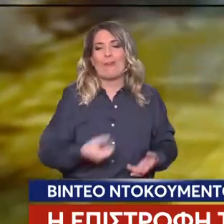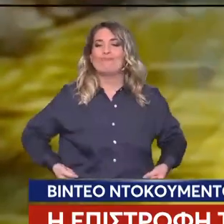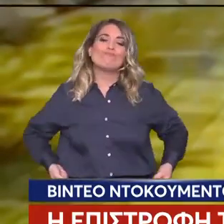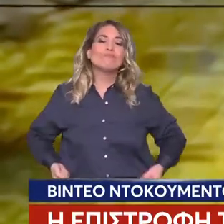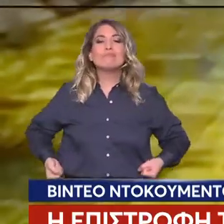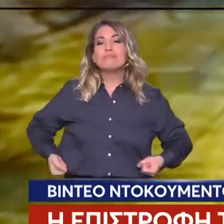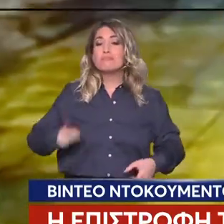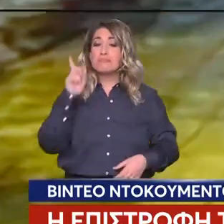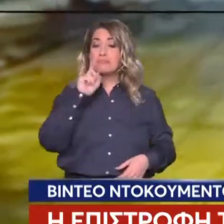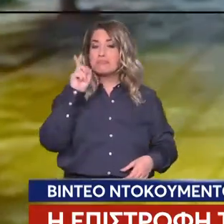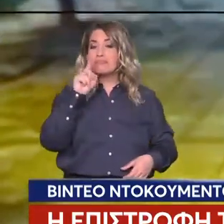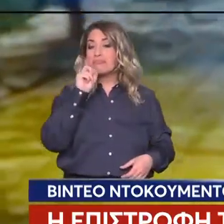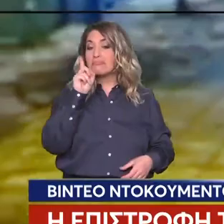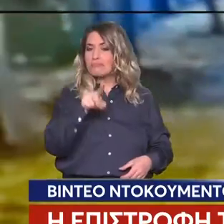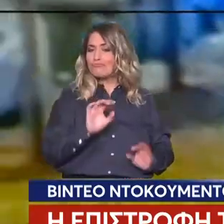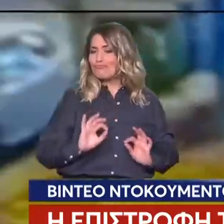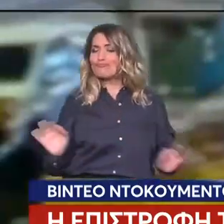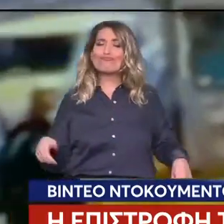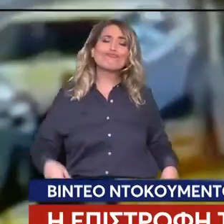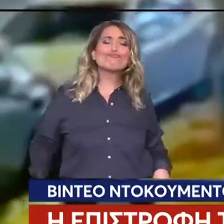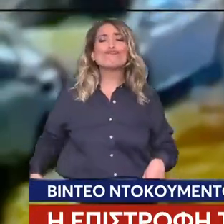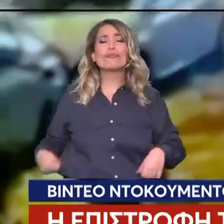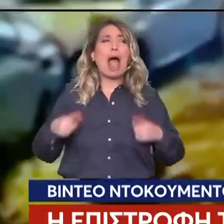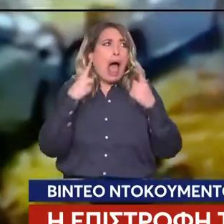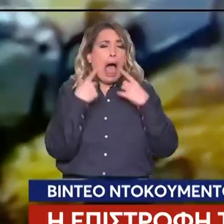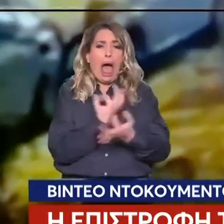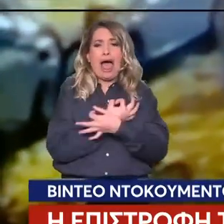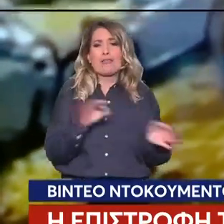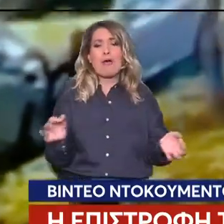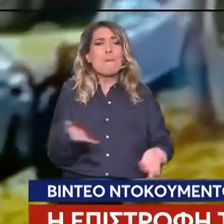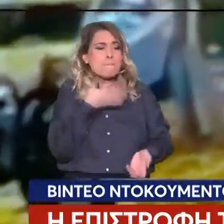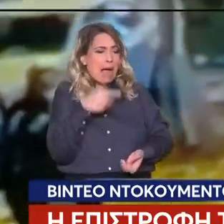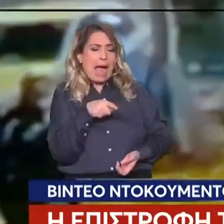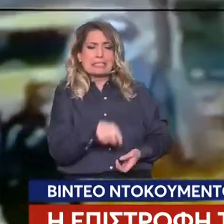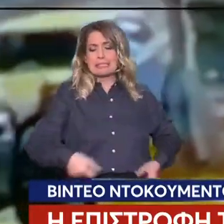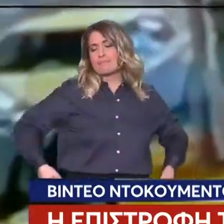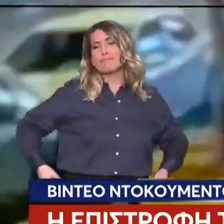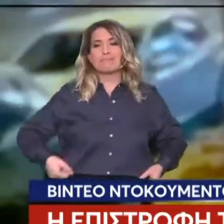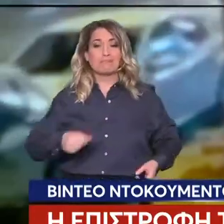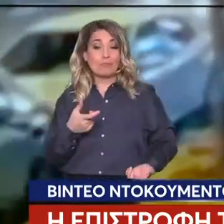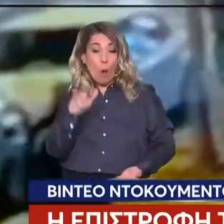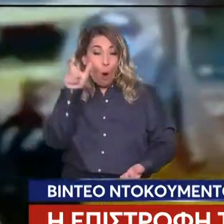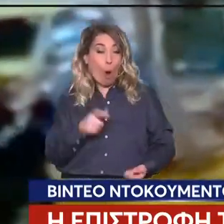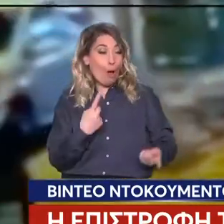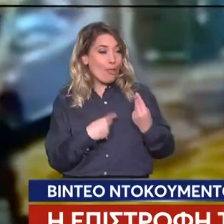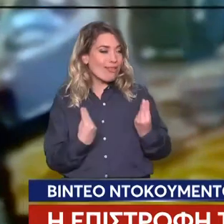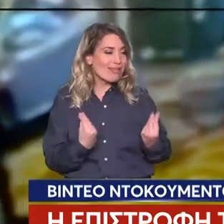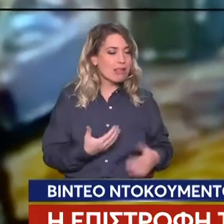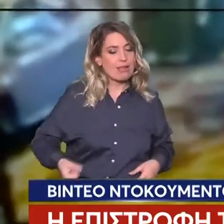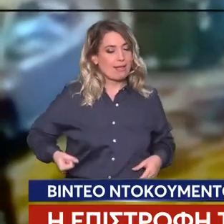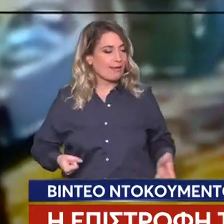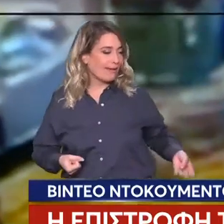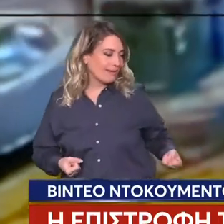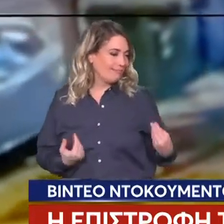Είναι χαλαρή, όπως τους βλέπετε. Δηλαδή σκεφτείτε τι θέατρο παίζει. Κρατάει τη γυναίκα του, τη σύντροφό του και